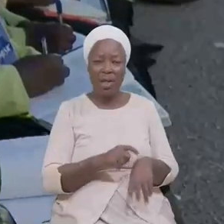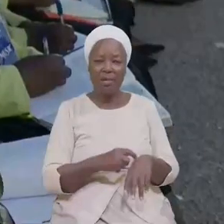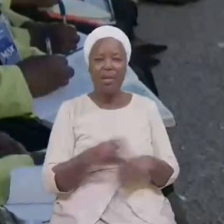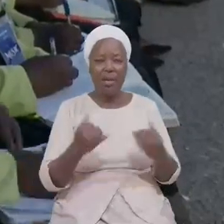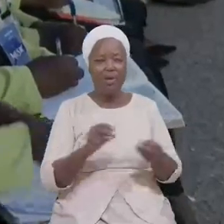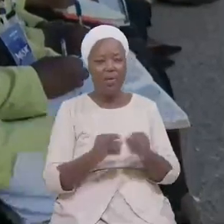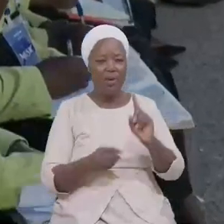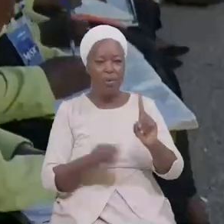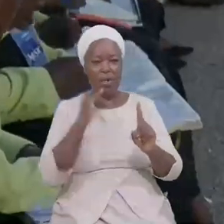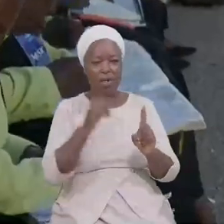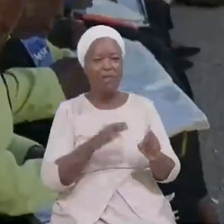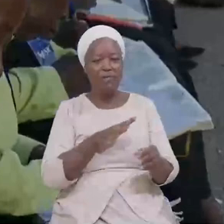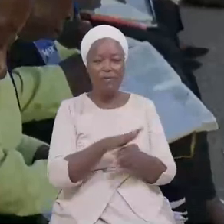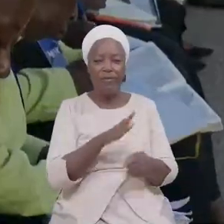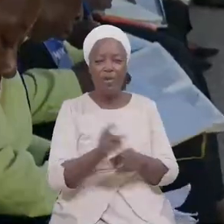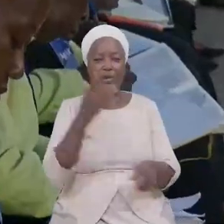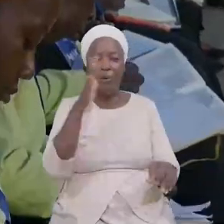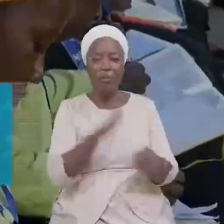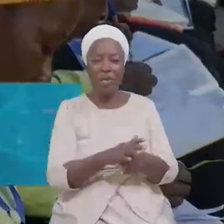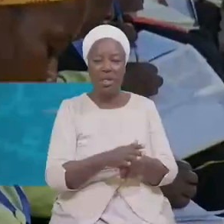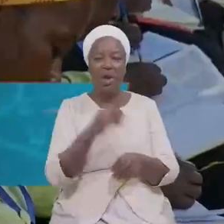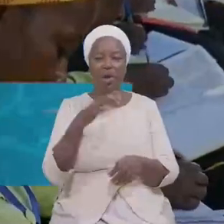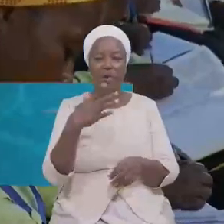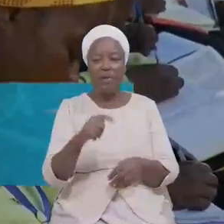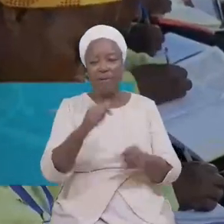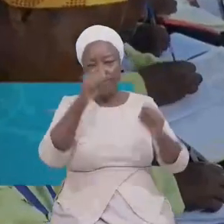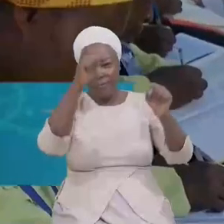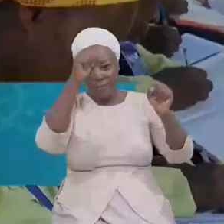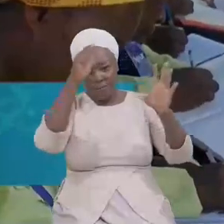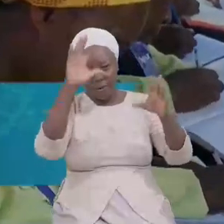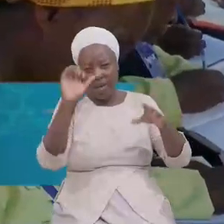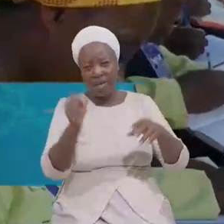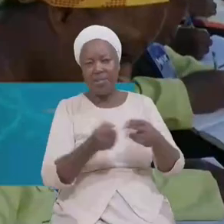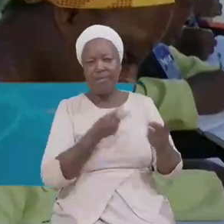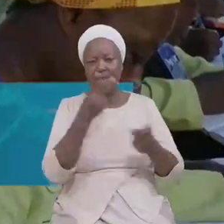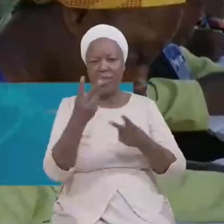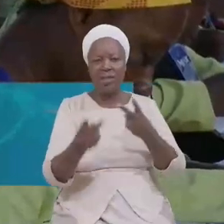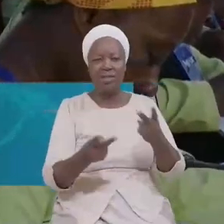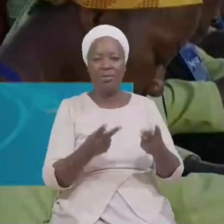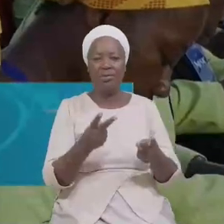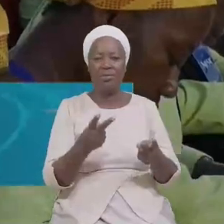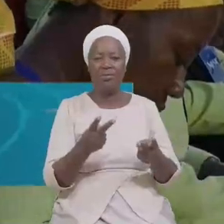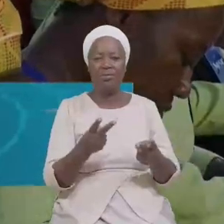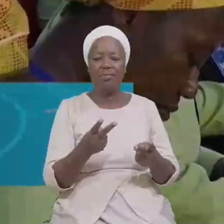Premièrement, la promesse accomplie de la visitation du Père.